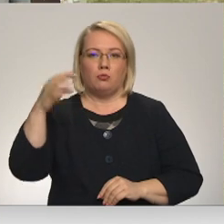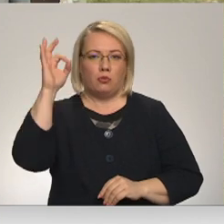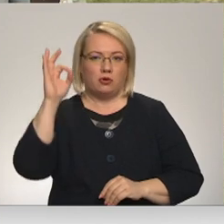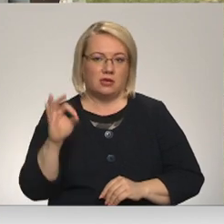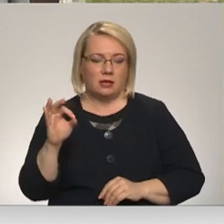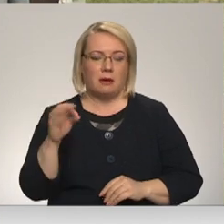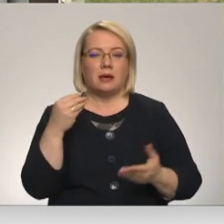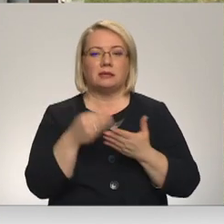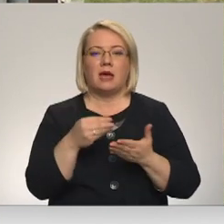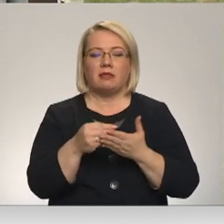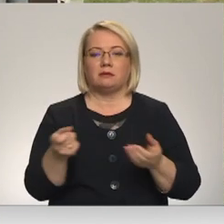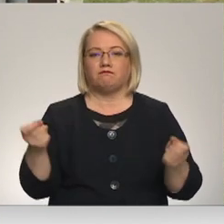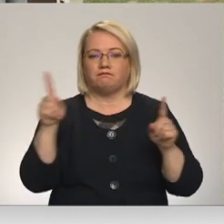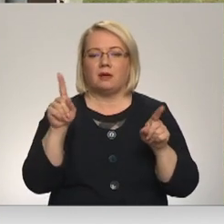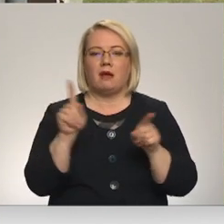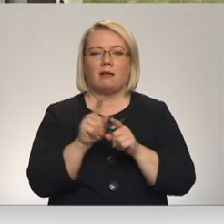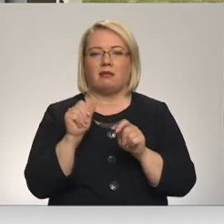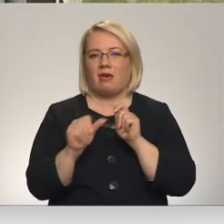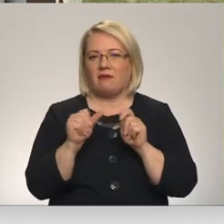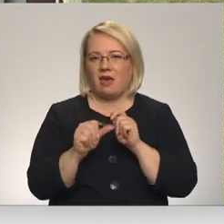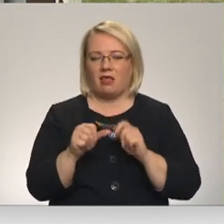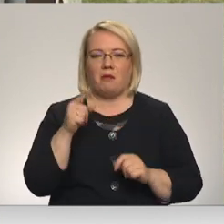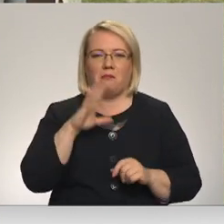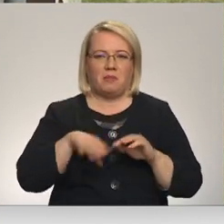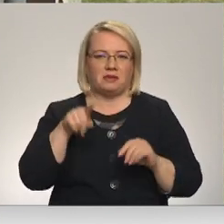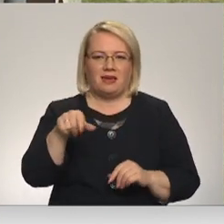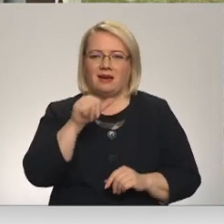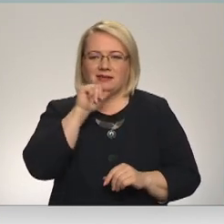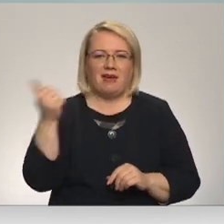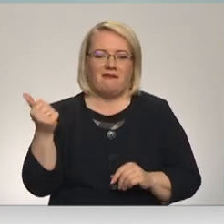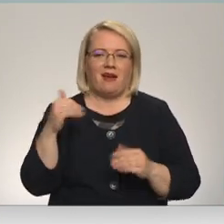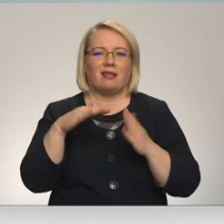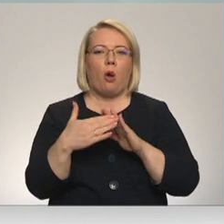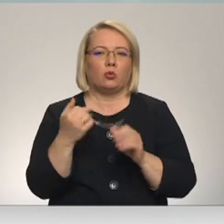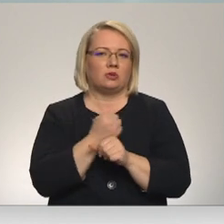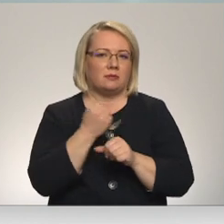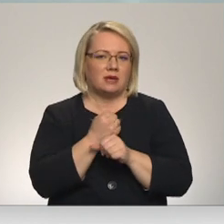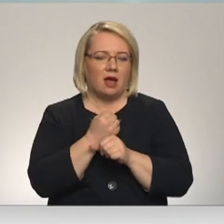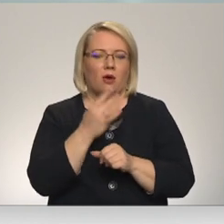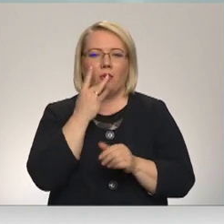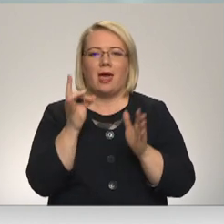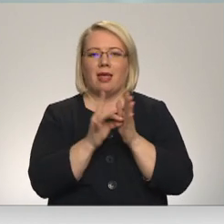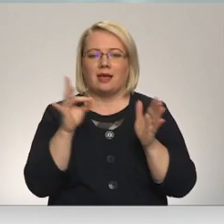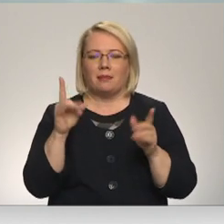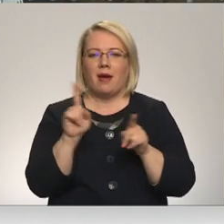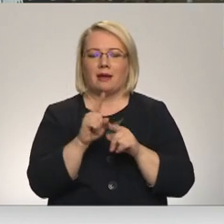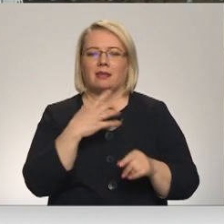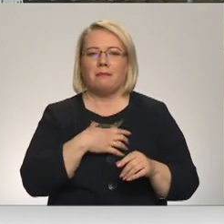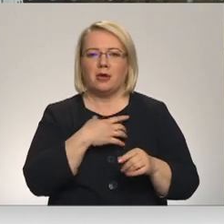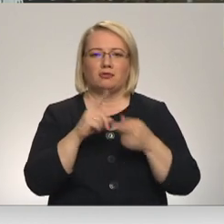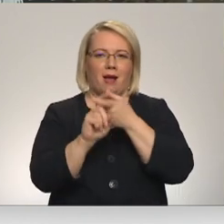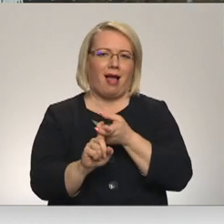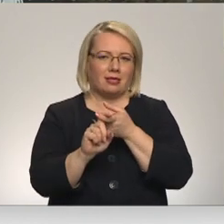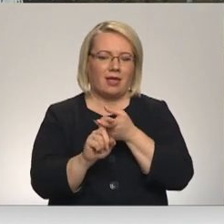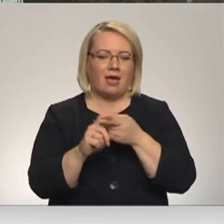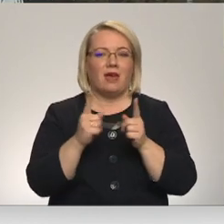15% līdz 20%. Cenas kāpušas arī dīzeļdegvielai, bez kuras nav iedomājama lauku apstrāde un elektroenerģijai, kas nepieciešama kaltēm. Vai